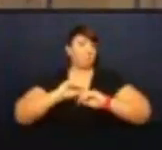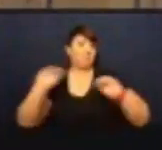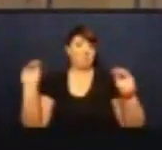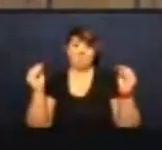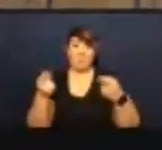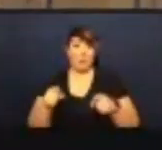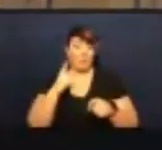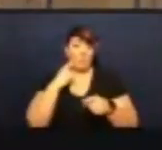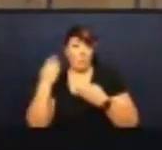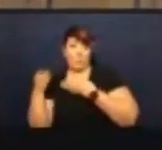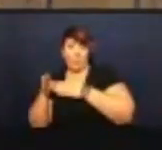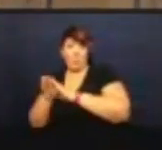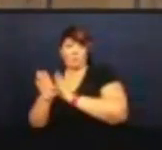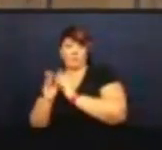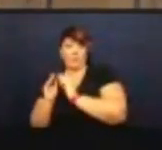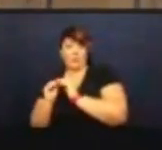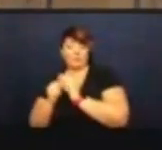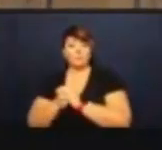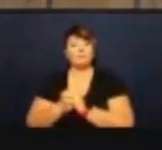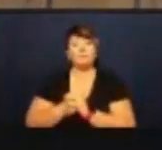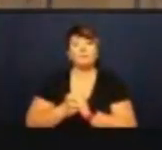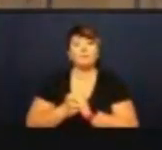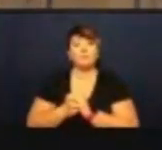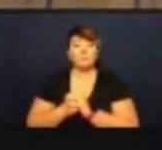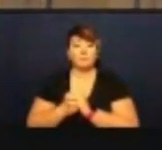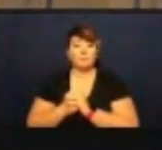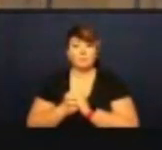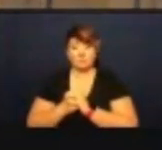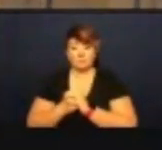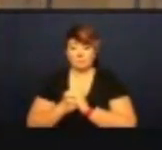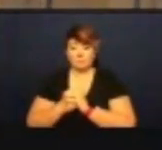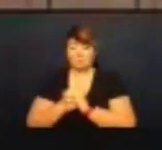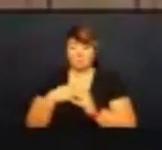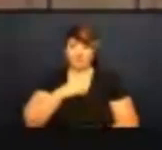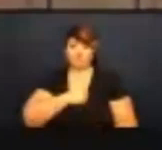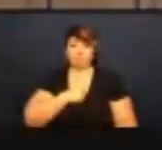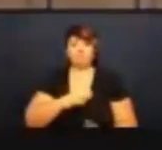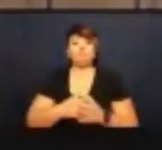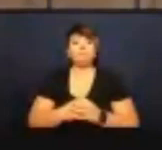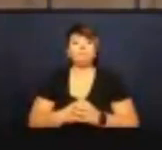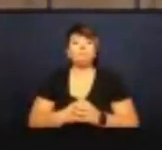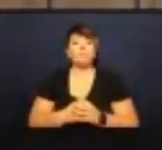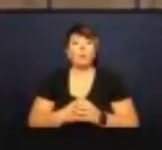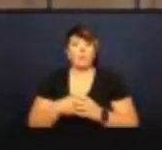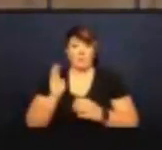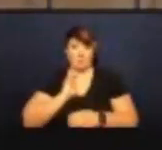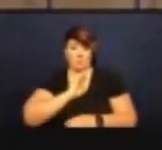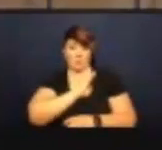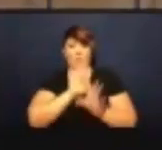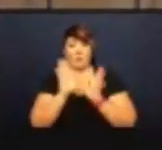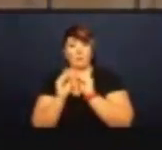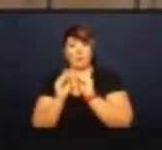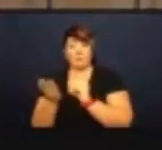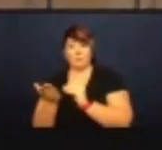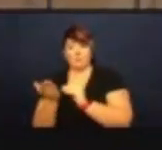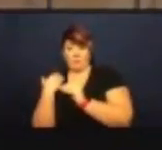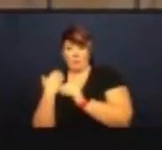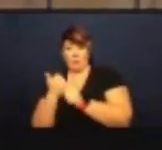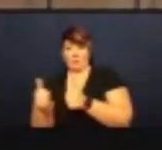hakuna hatua ambayo ilichukuliwa katika kikao cha faraga wakati huu.